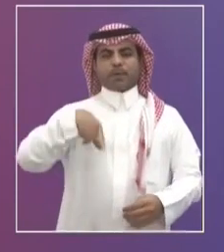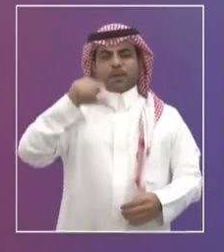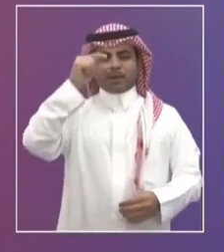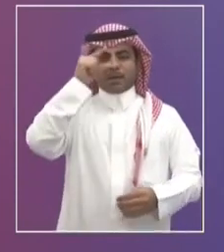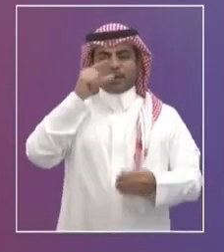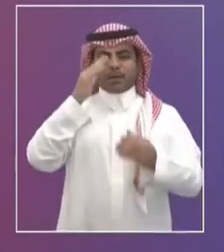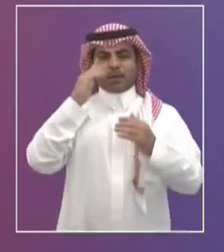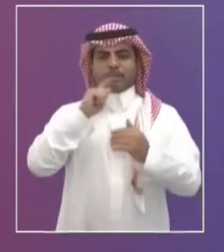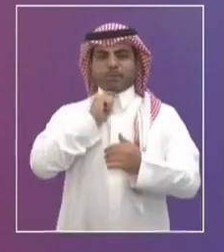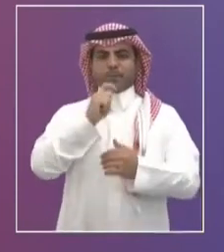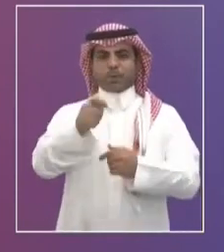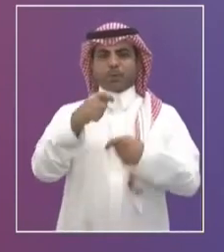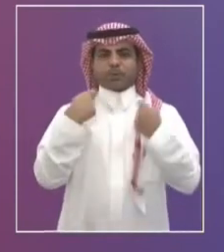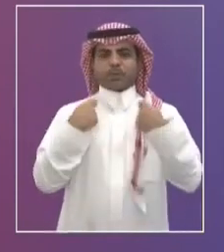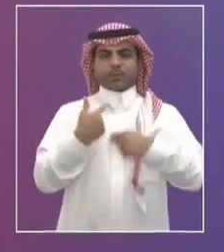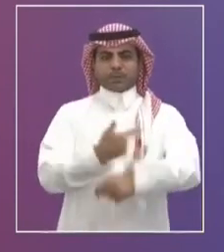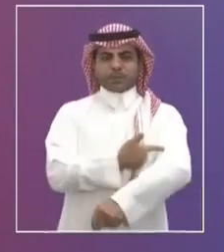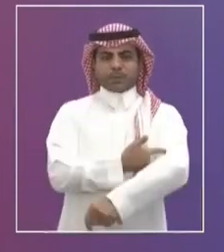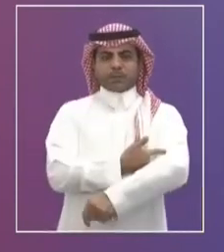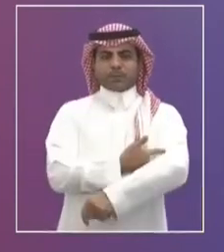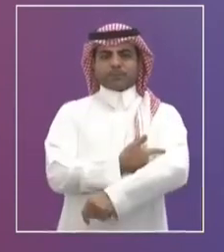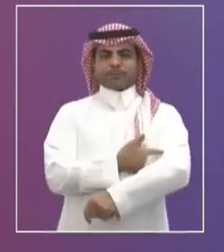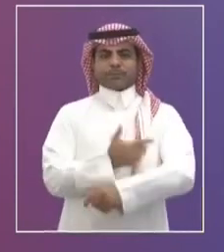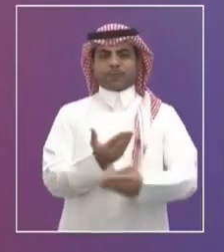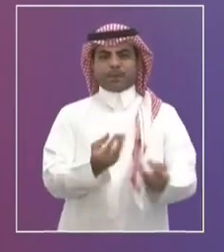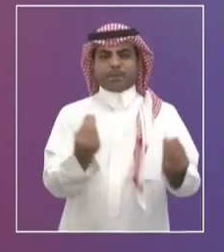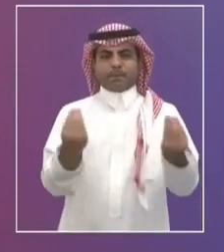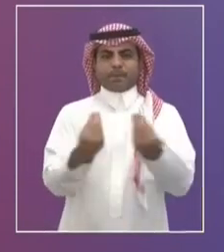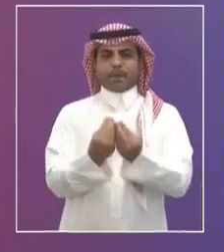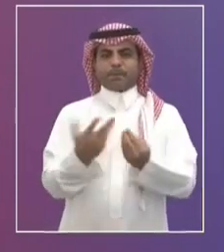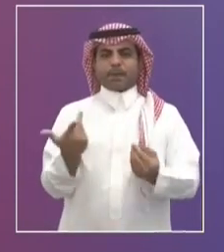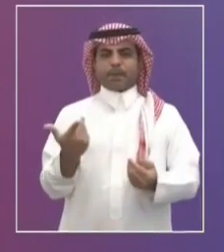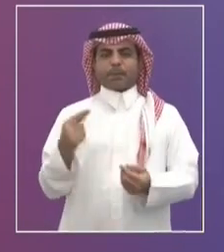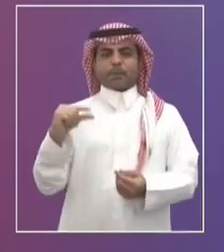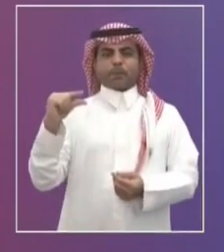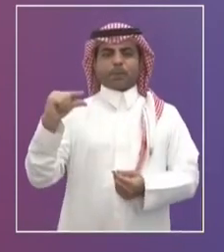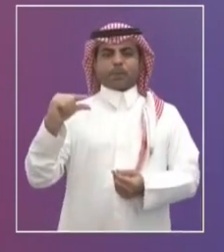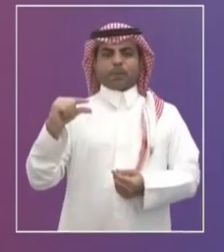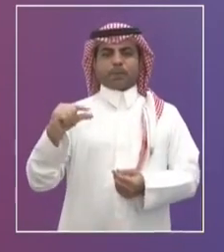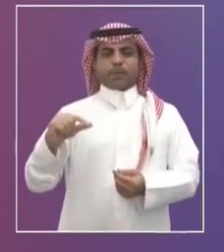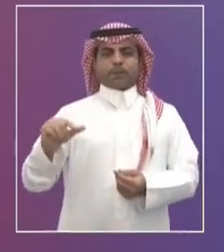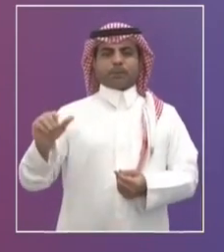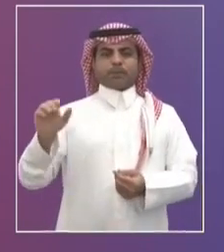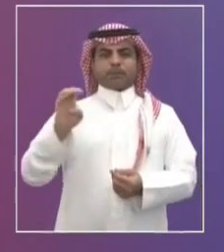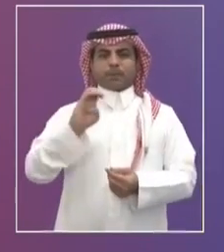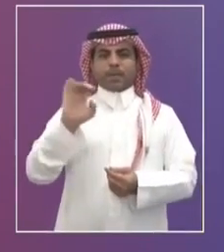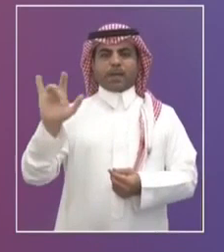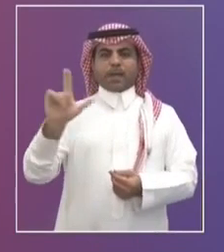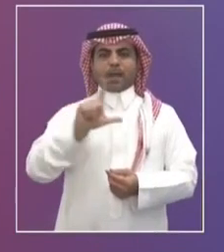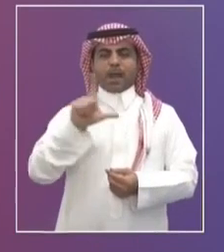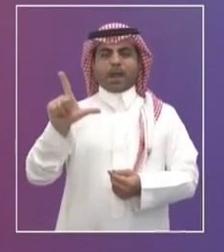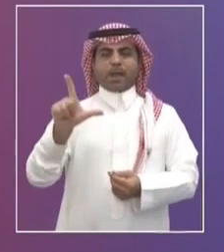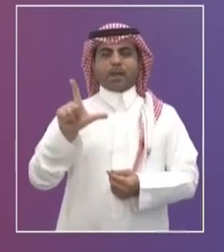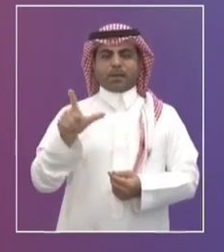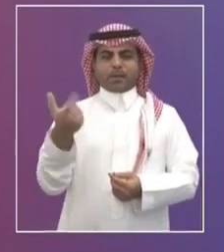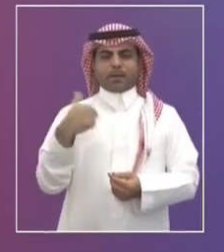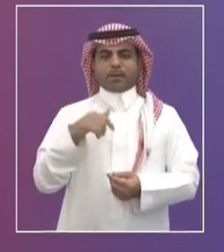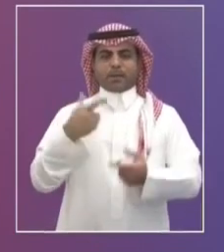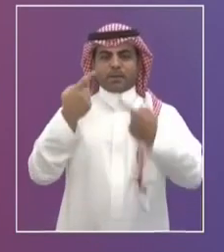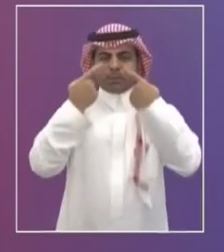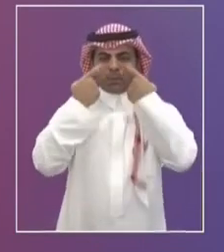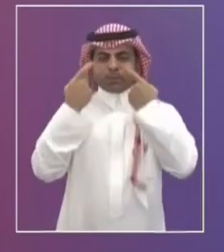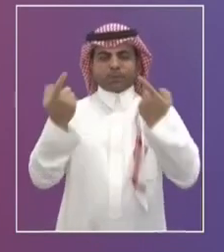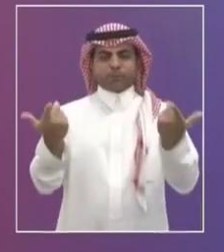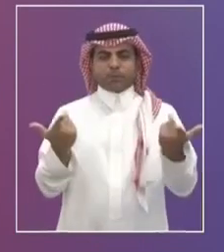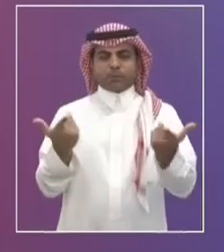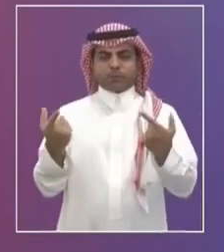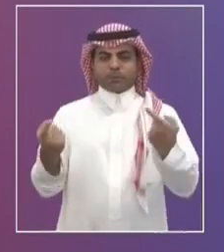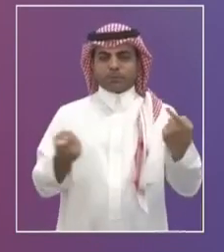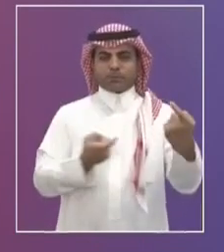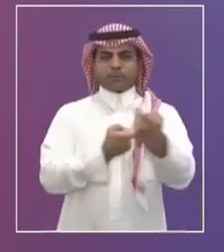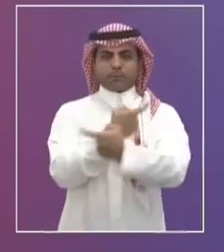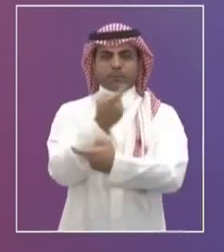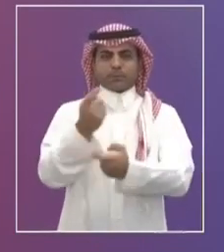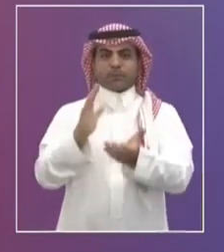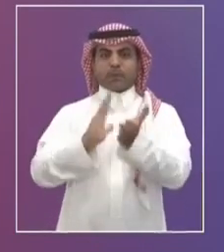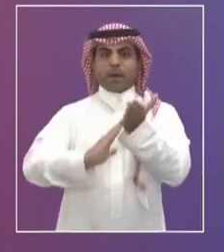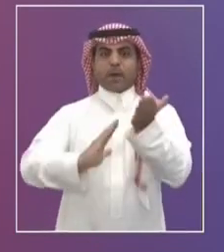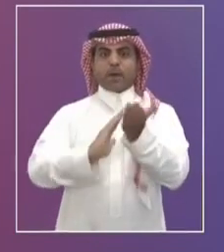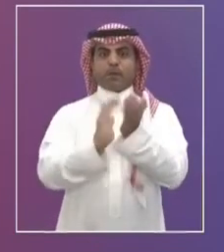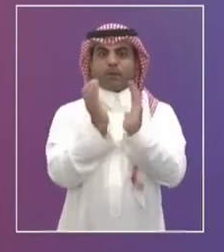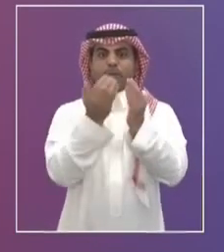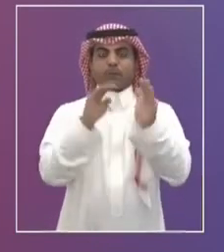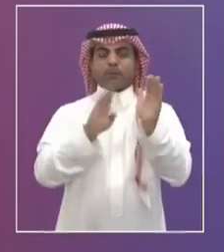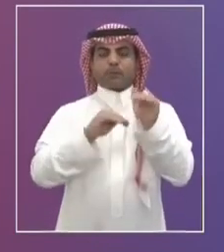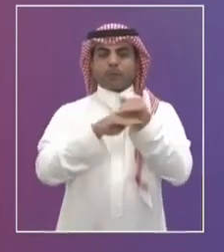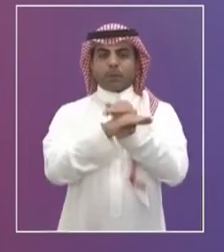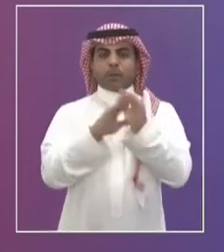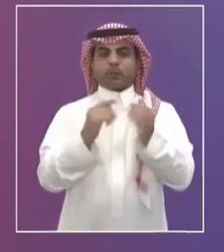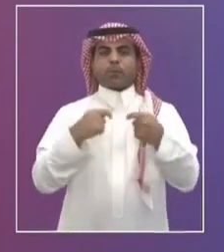العالي، المتحدث الرسمي لوزارة الصحة. الآن يتحدث إليكم الدكتور جلال العويس، المشرف العام على الإدارة العامة للطوارئ